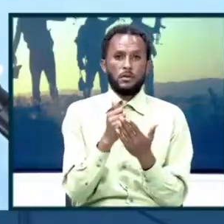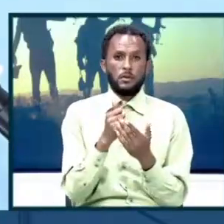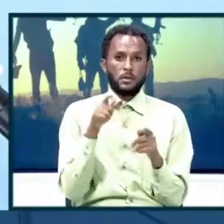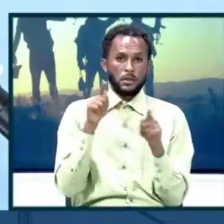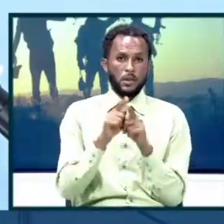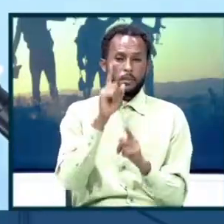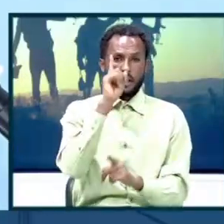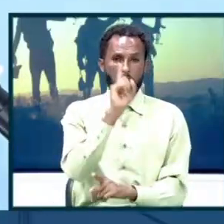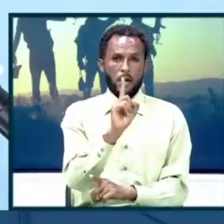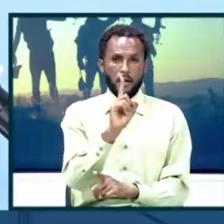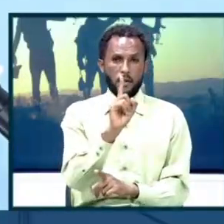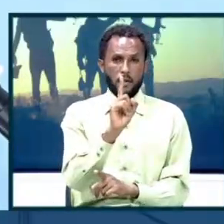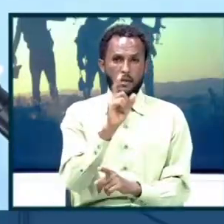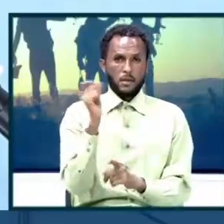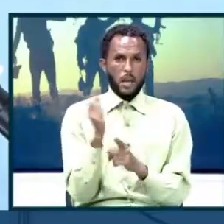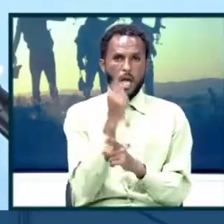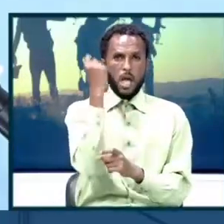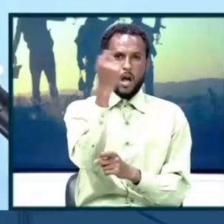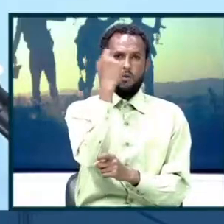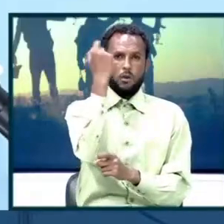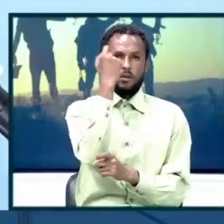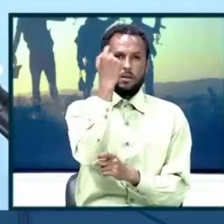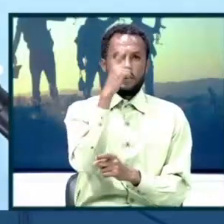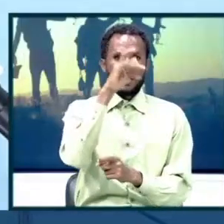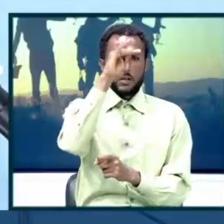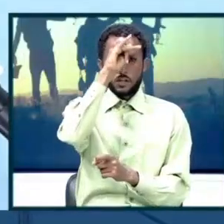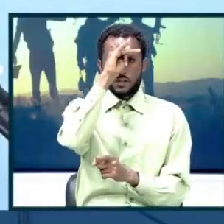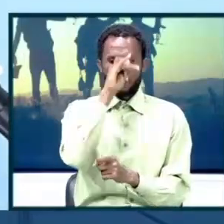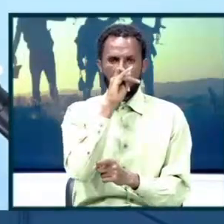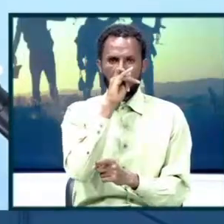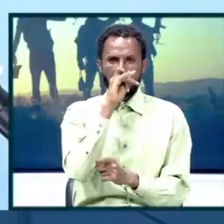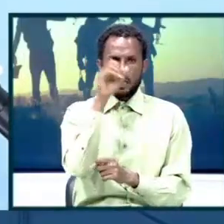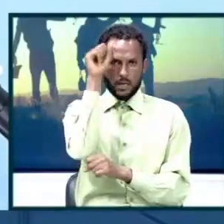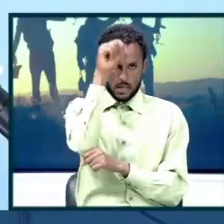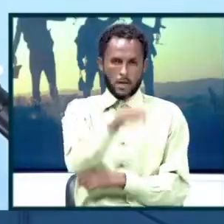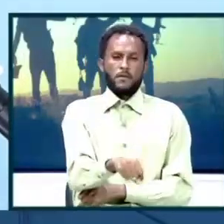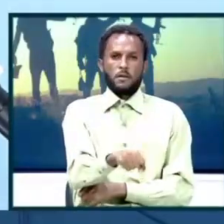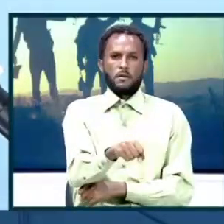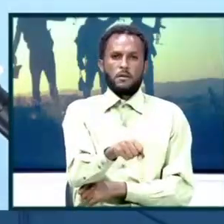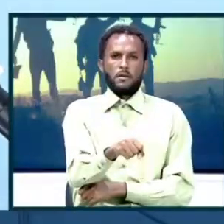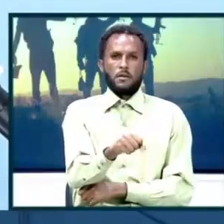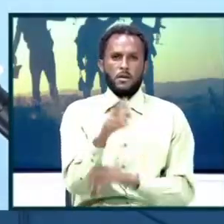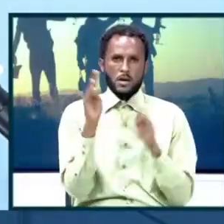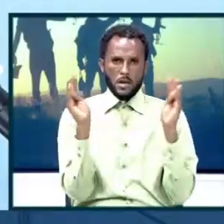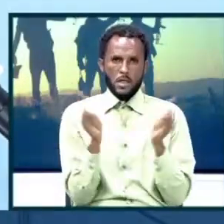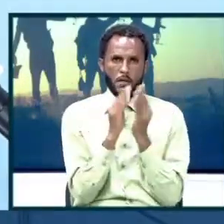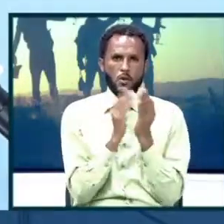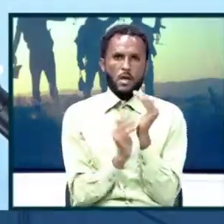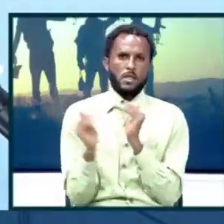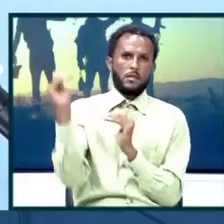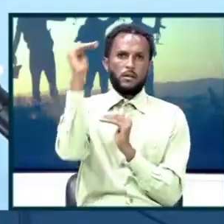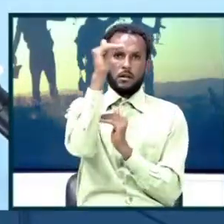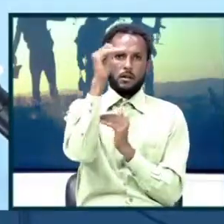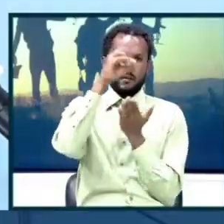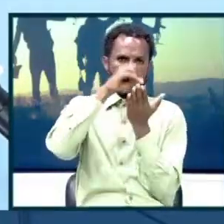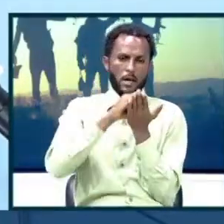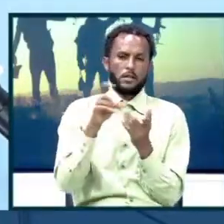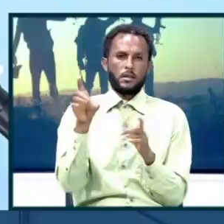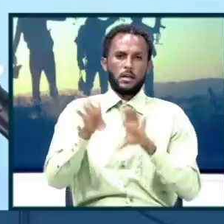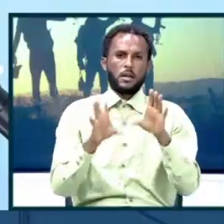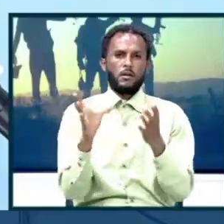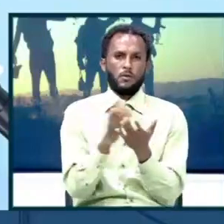ሓደ ናይ ዓወትናን ናይ ጅግነትናን ናይ ሰዓራይነትናን ናይ ሞራል ልዕልድነትናን መረጋገፂ ገና ኢና